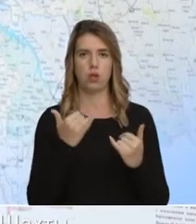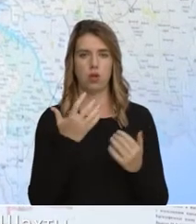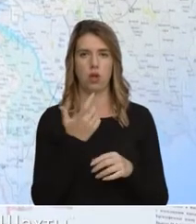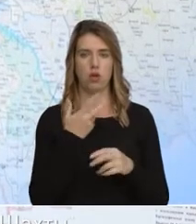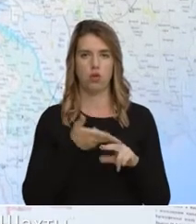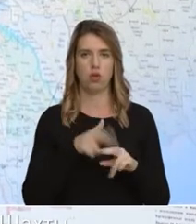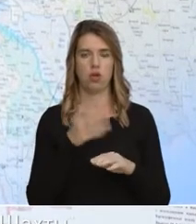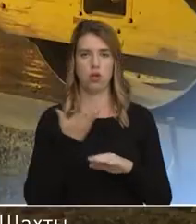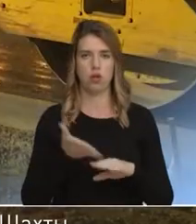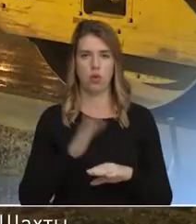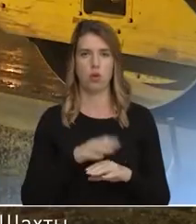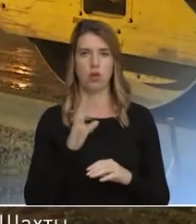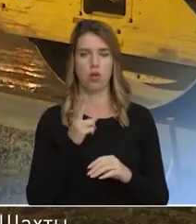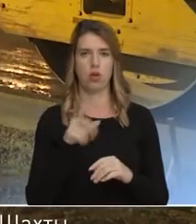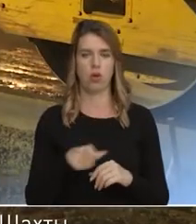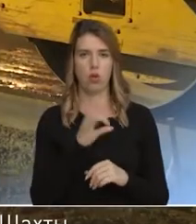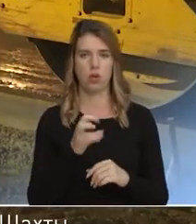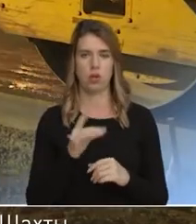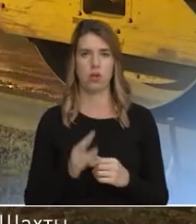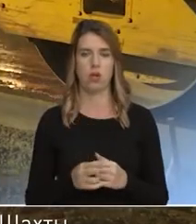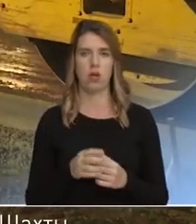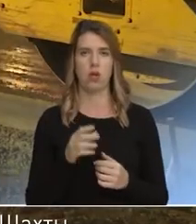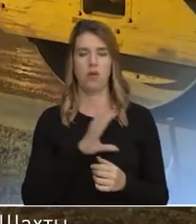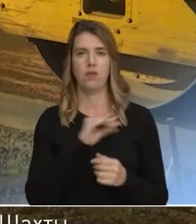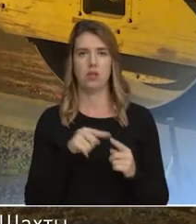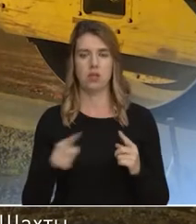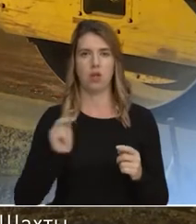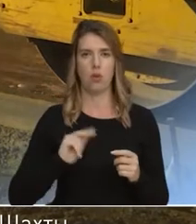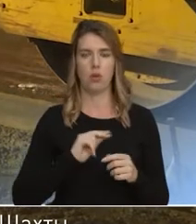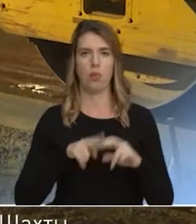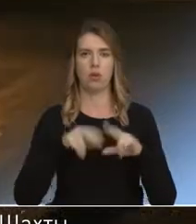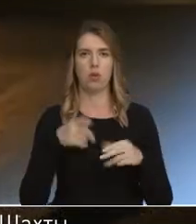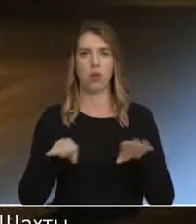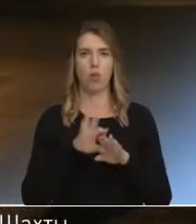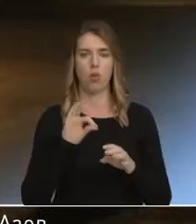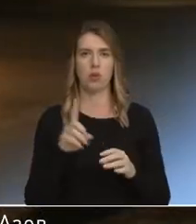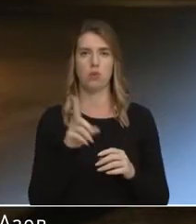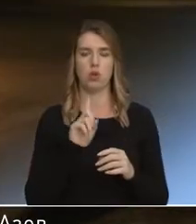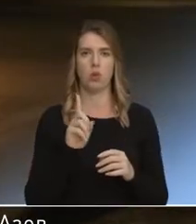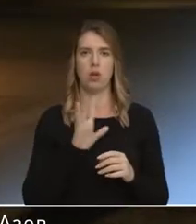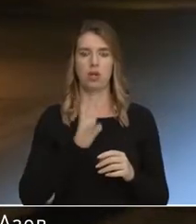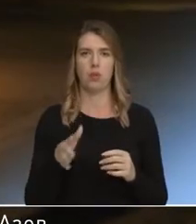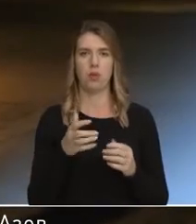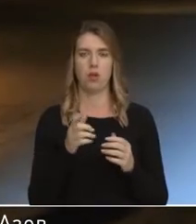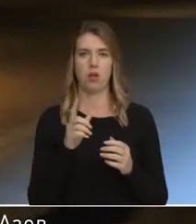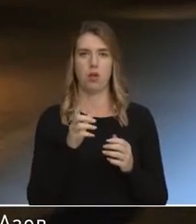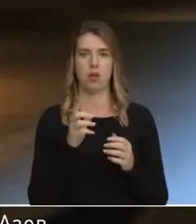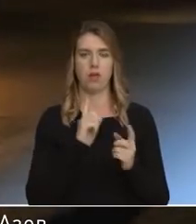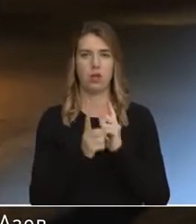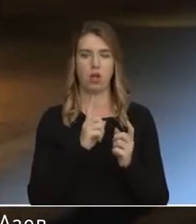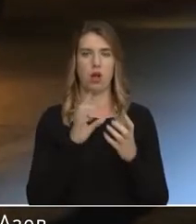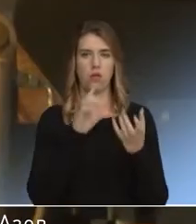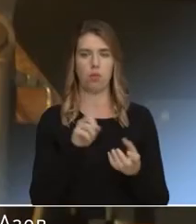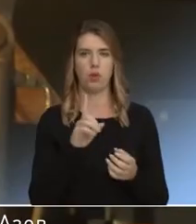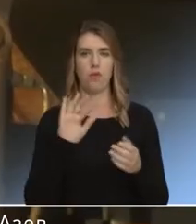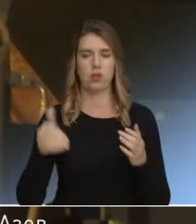очень жестко относятся к дорожникам. Весь цикл работ выстроен таким образом, чтобы не препятствовать движению автобусов,